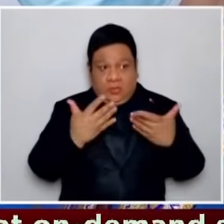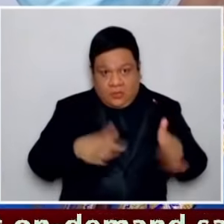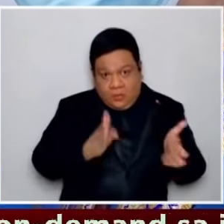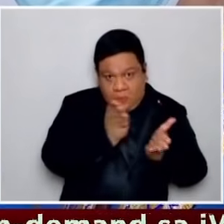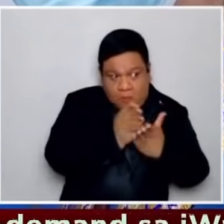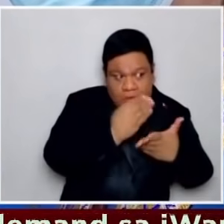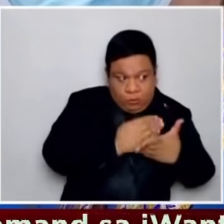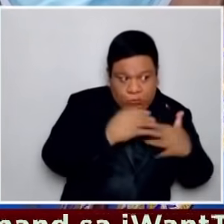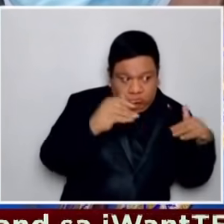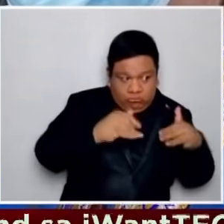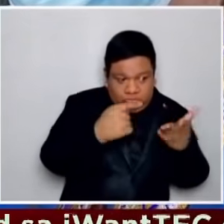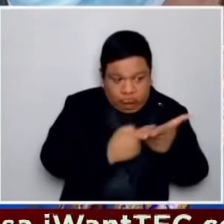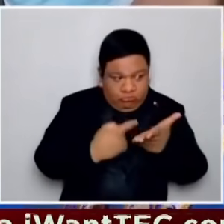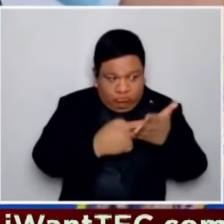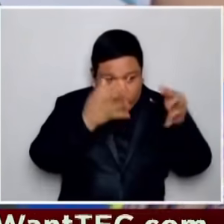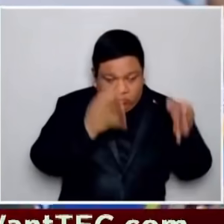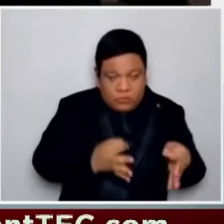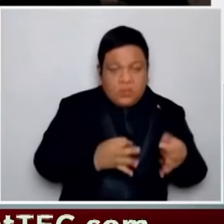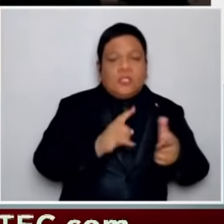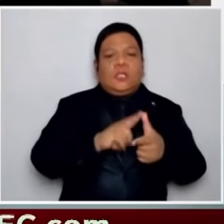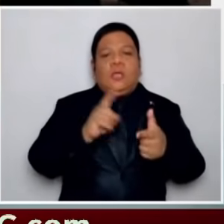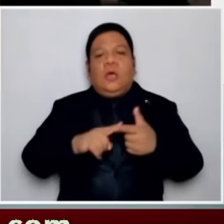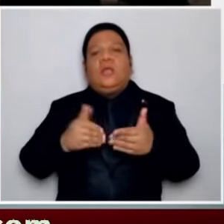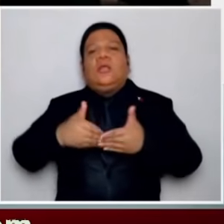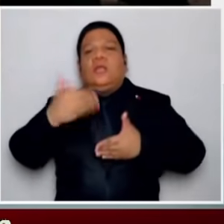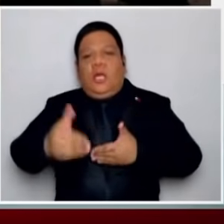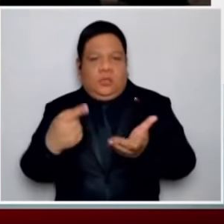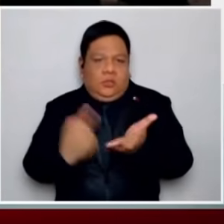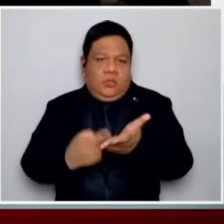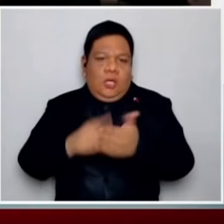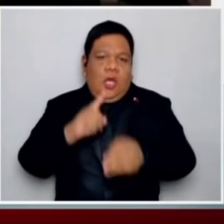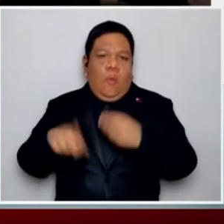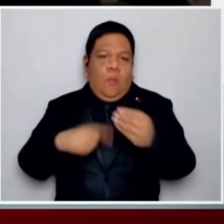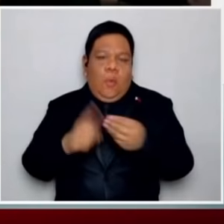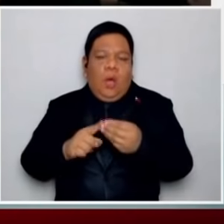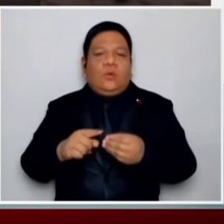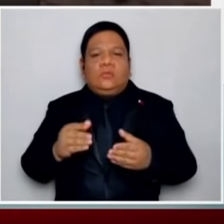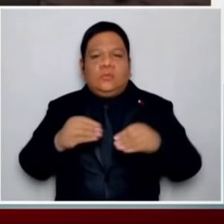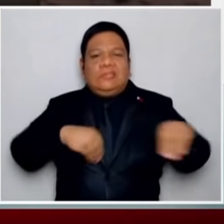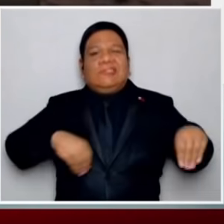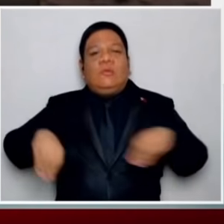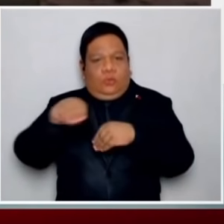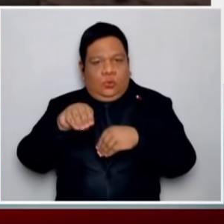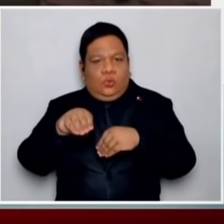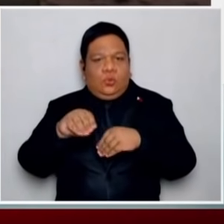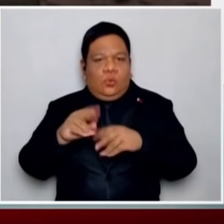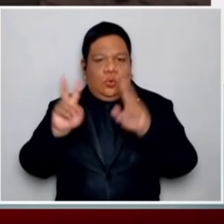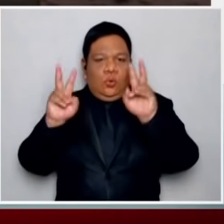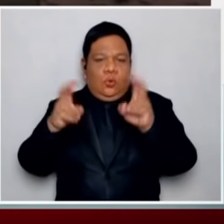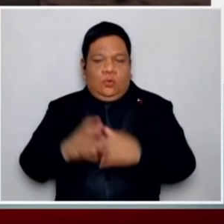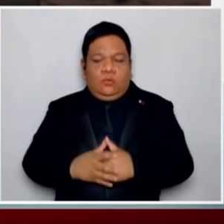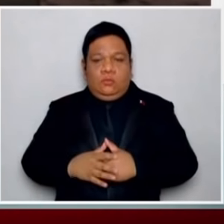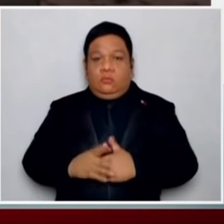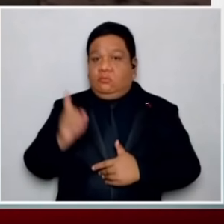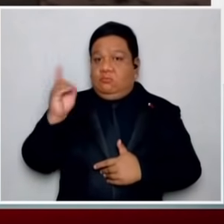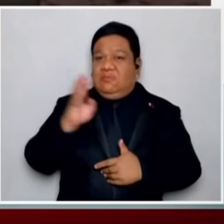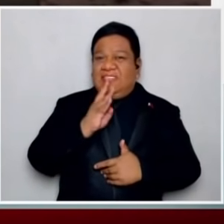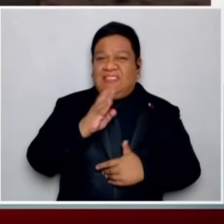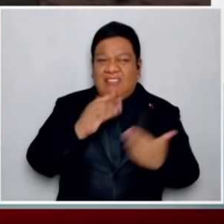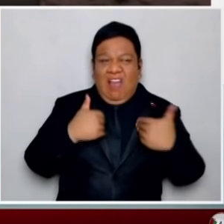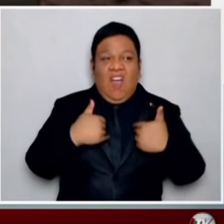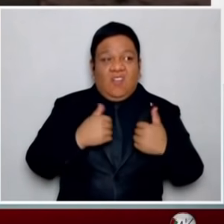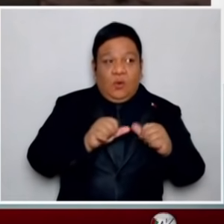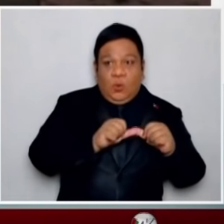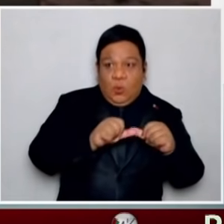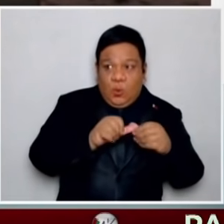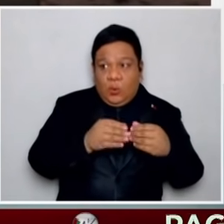ilang panukalang batas hinggil dito. Nilagyan kasi ng extension . Dapat yan, wala na yung extension. Hindi